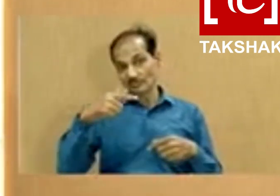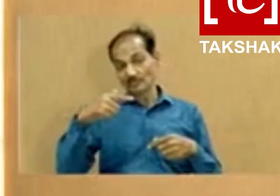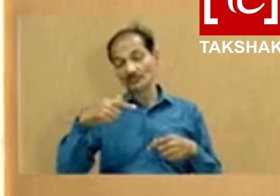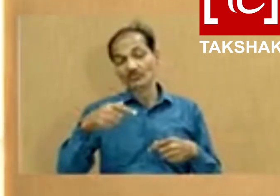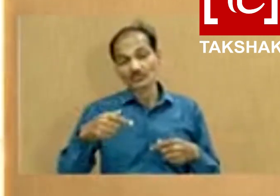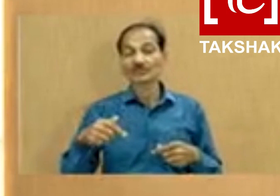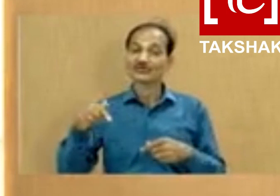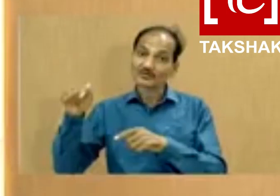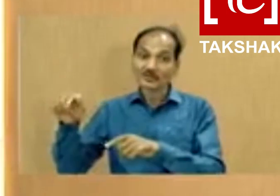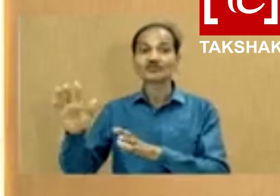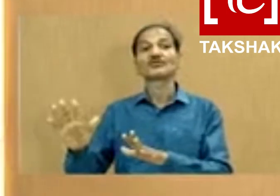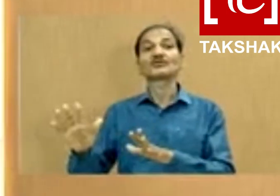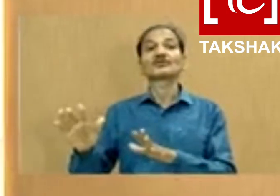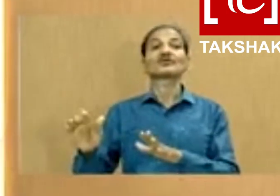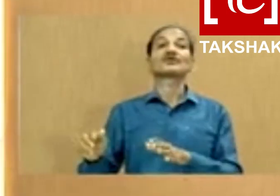ସହି।